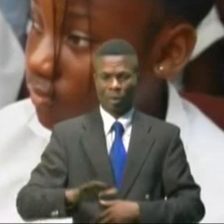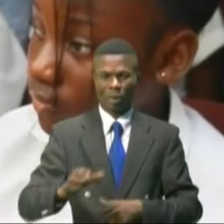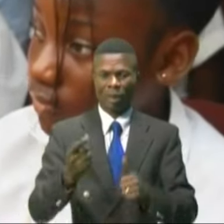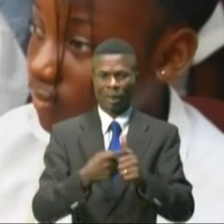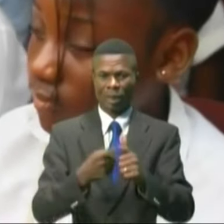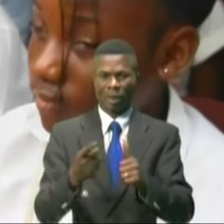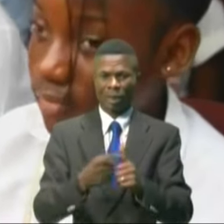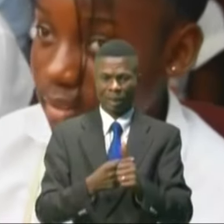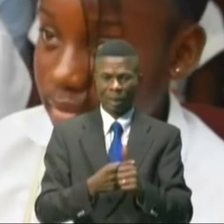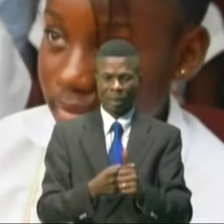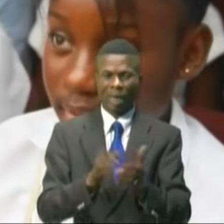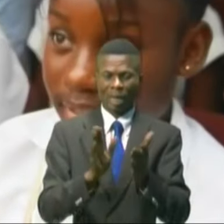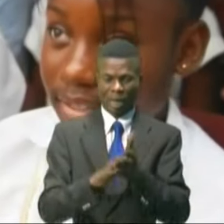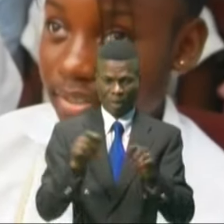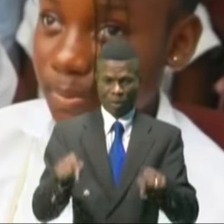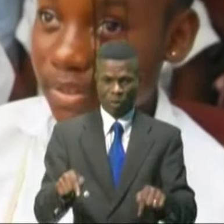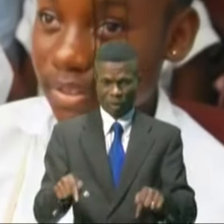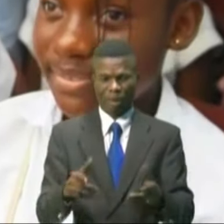de Kinshasa.